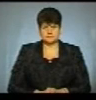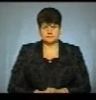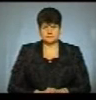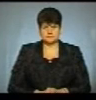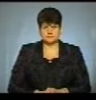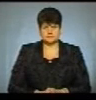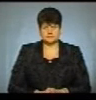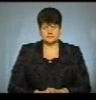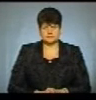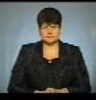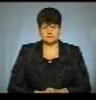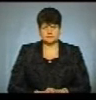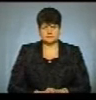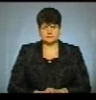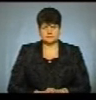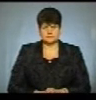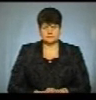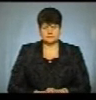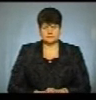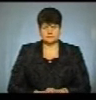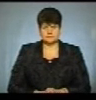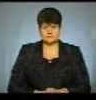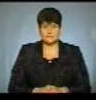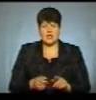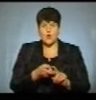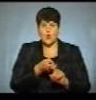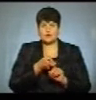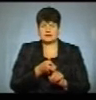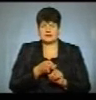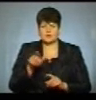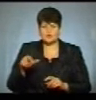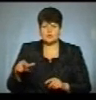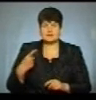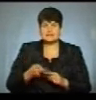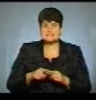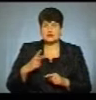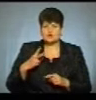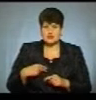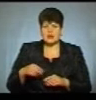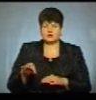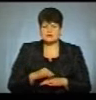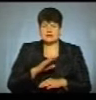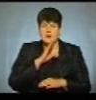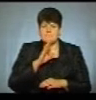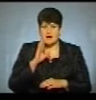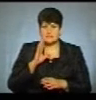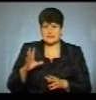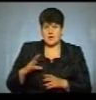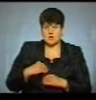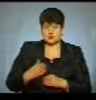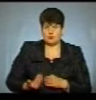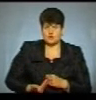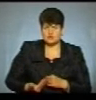Контактні особи – це його дочка, дружина, його мати, яка разом з ним